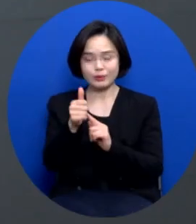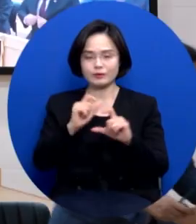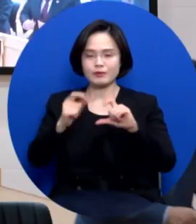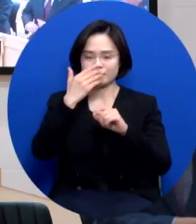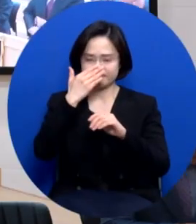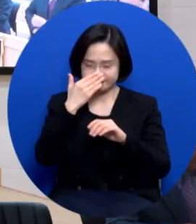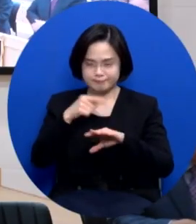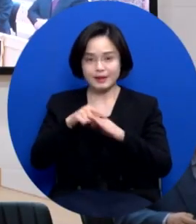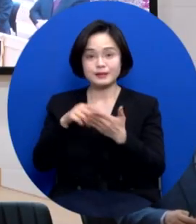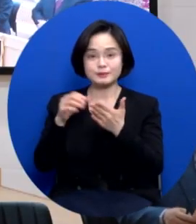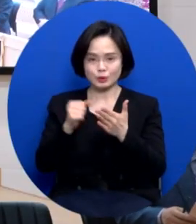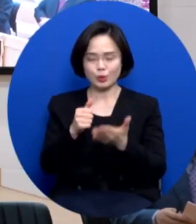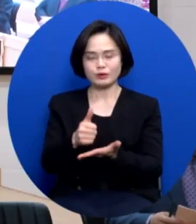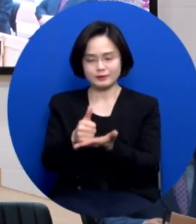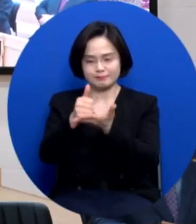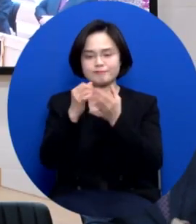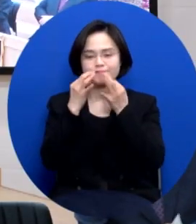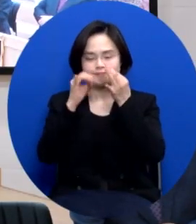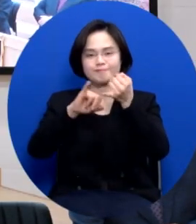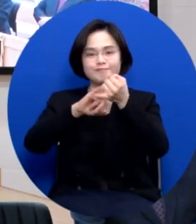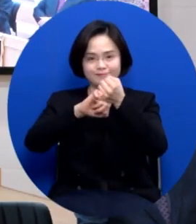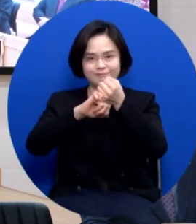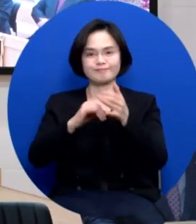연합회를 섬기겠다고 보를 밝혔습니다